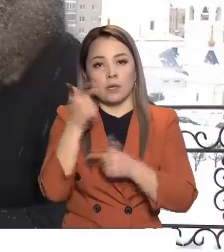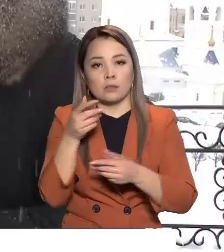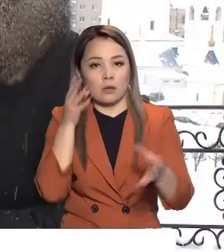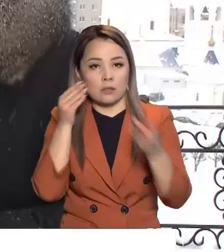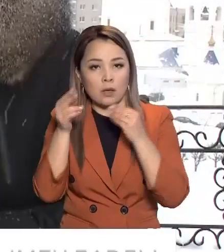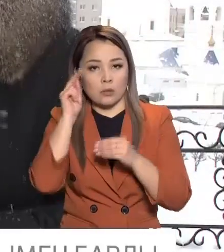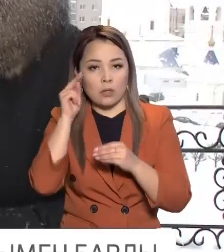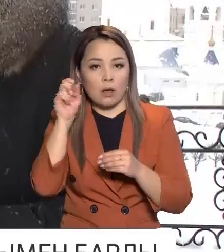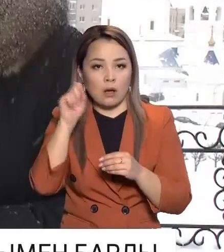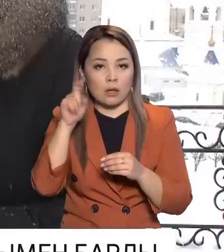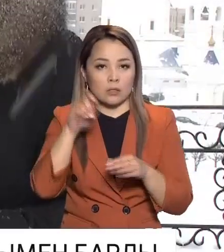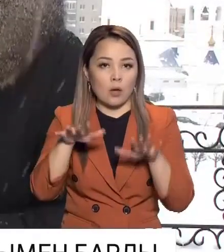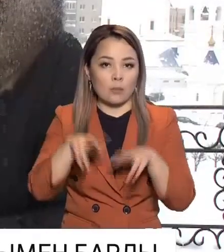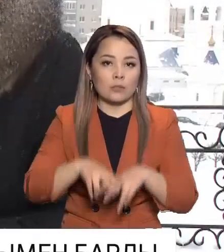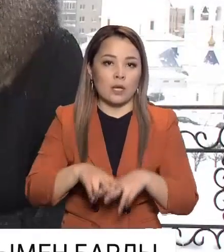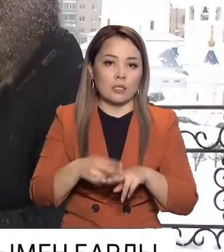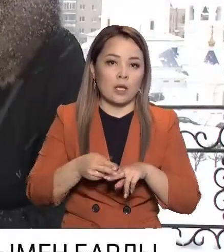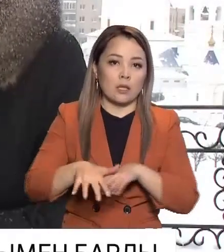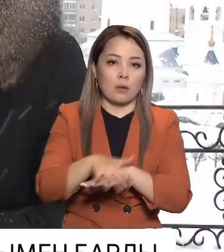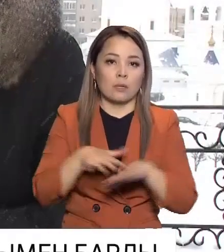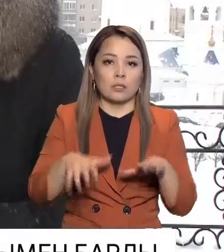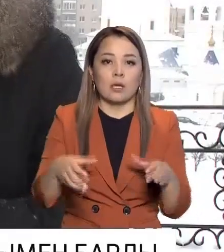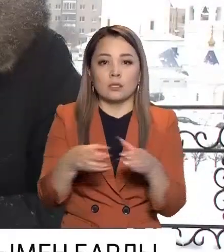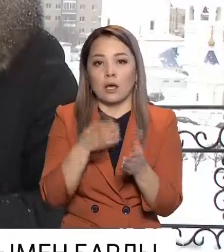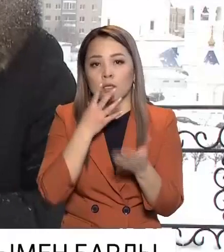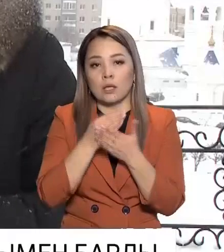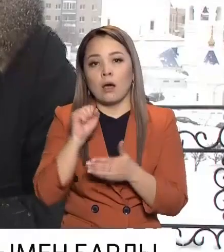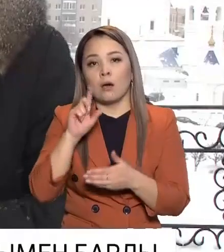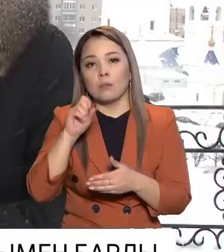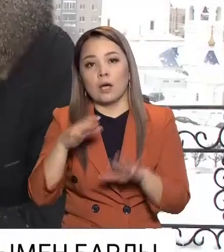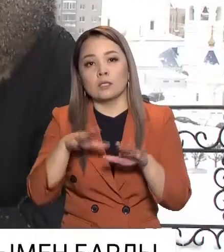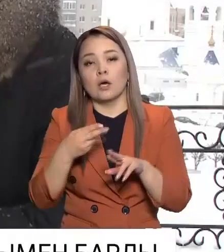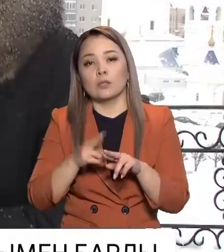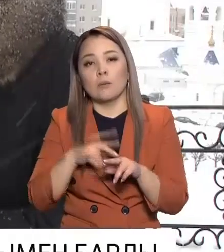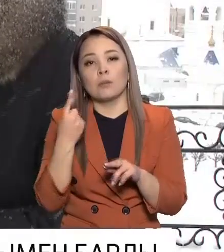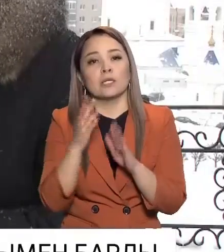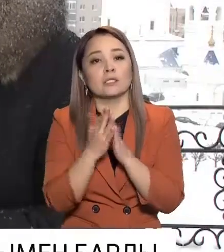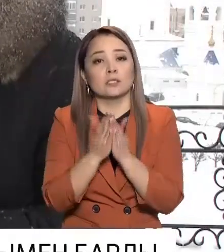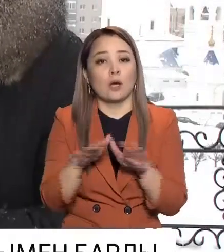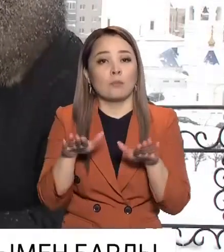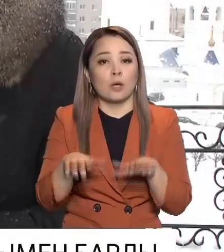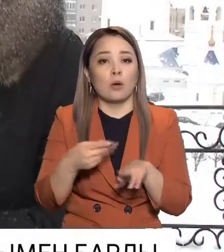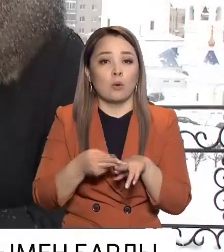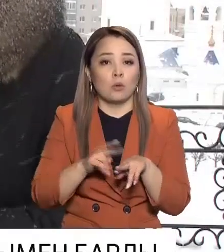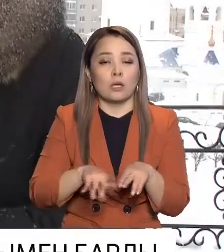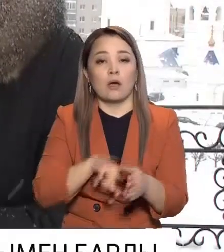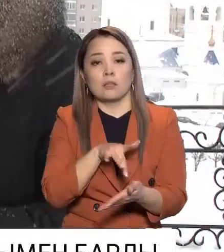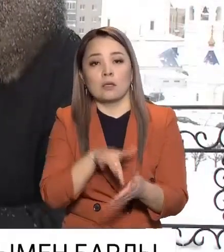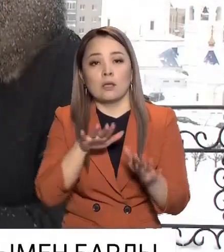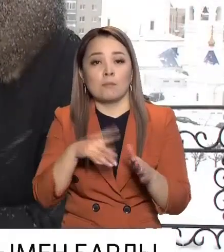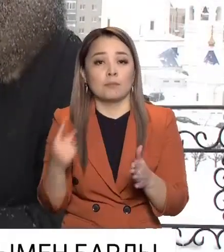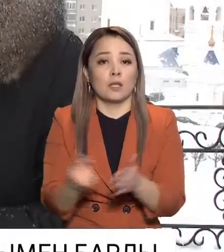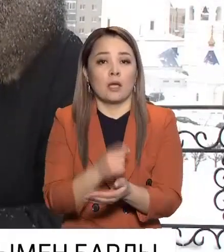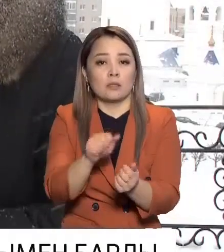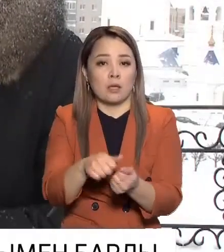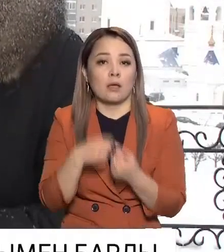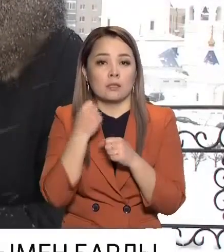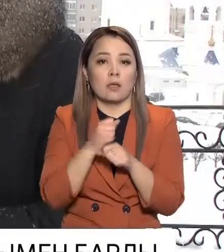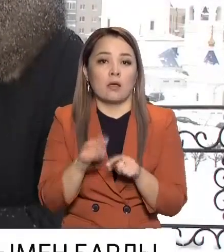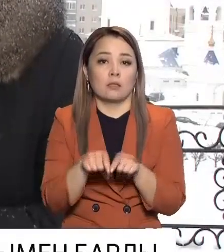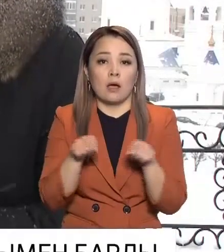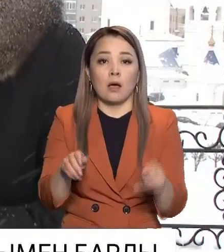Алтын қазынамызға айналған шауқар туындыларымыз оның ішінде Абайдың бірінші кітабы да дәл осы шаһарда алғаш басып